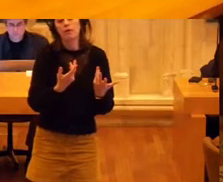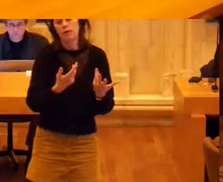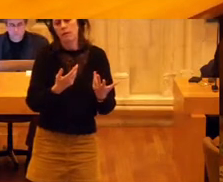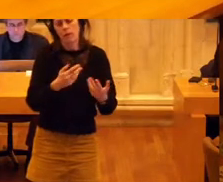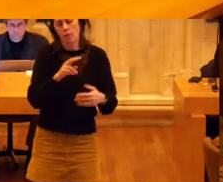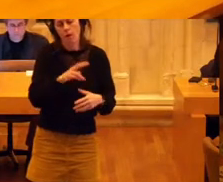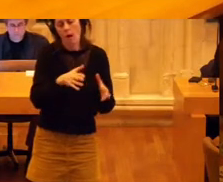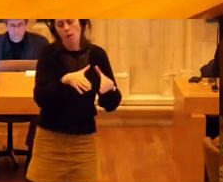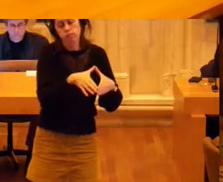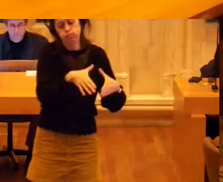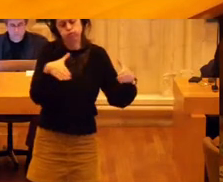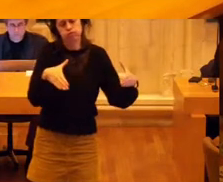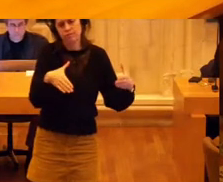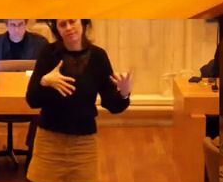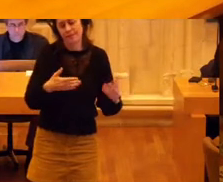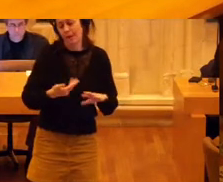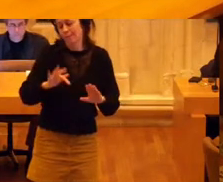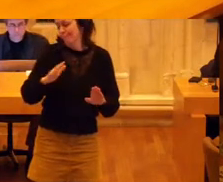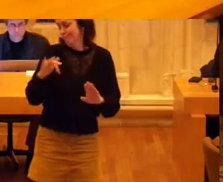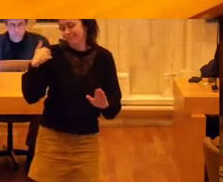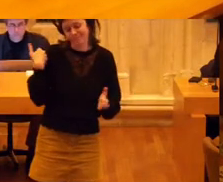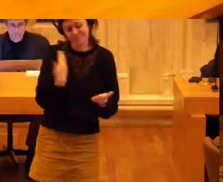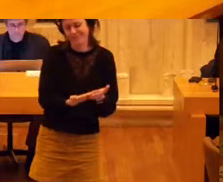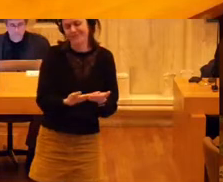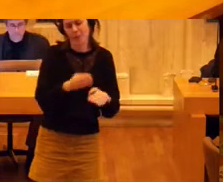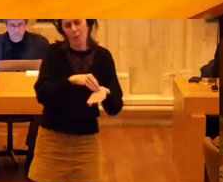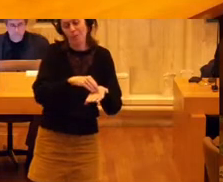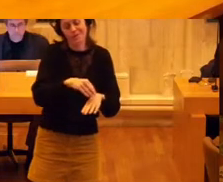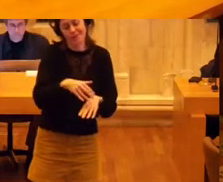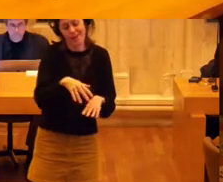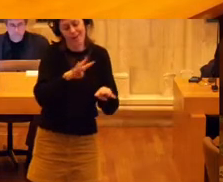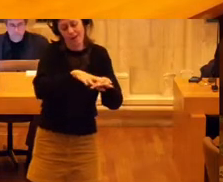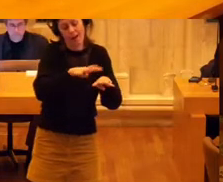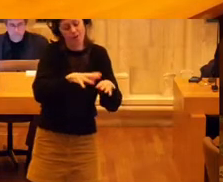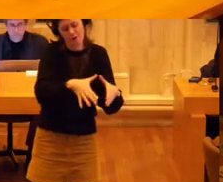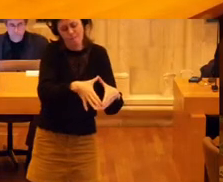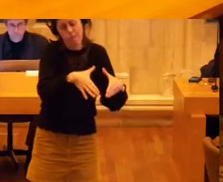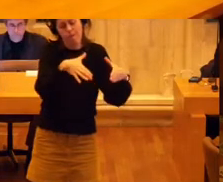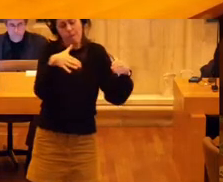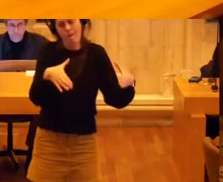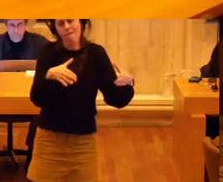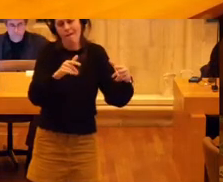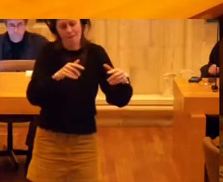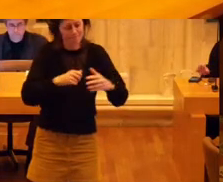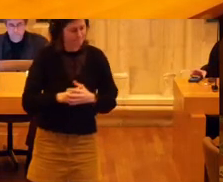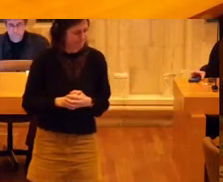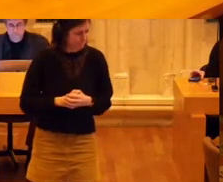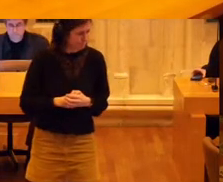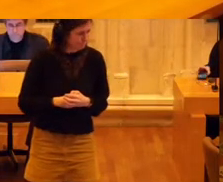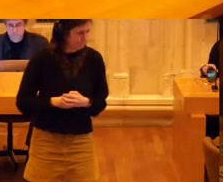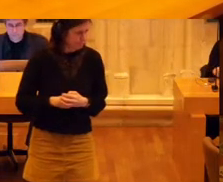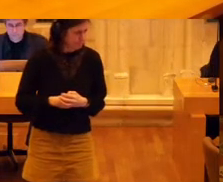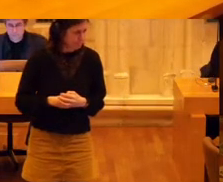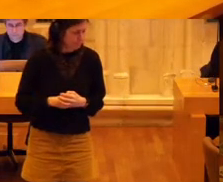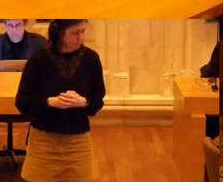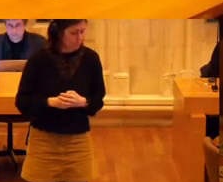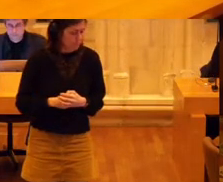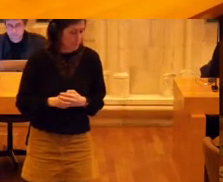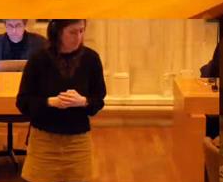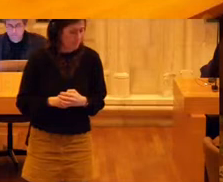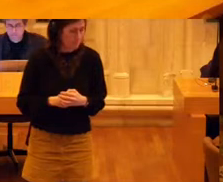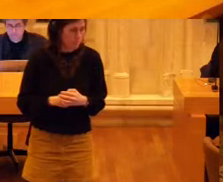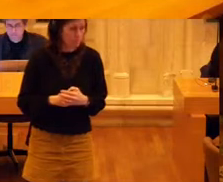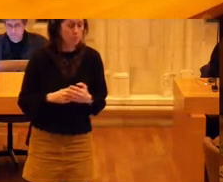qui a toujours historiquement été un des conseils de quartier extrêmement chargés en nombre d'habitants. Ensuite, donc,